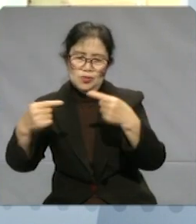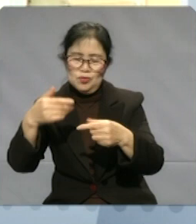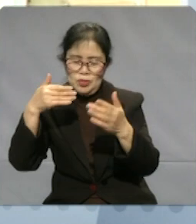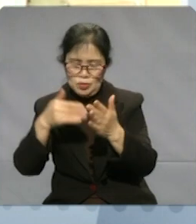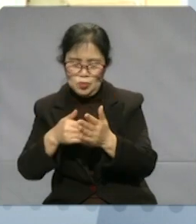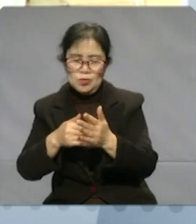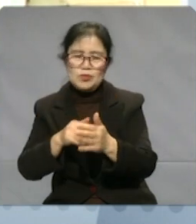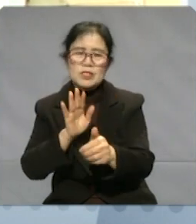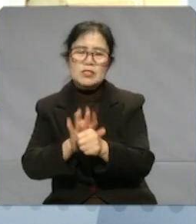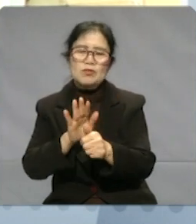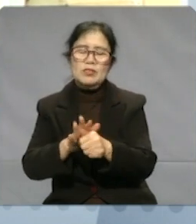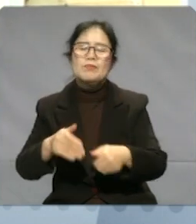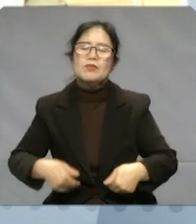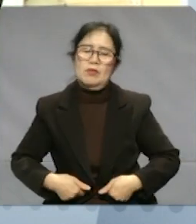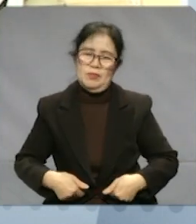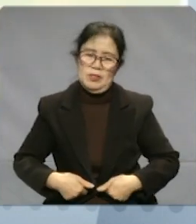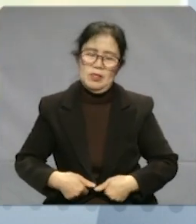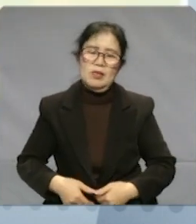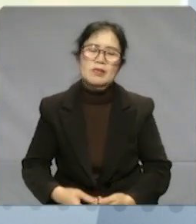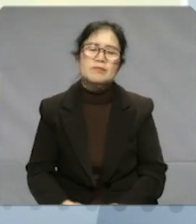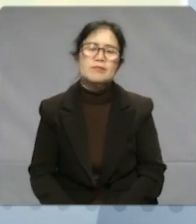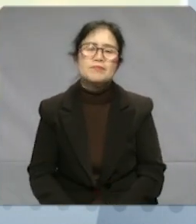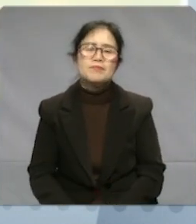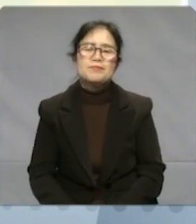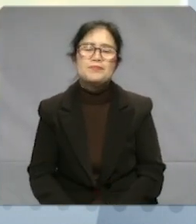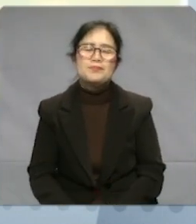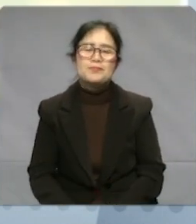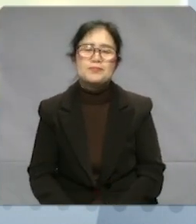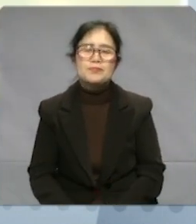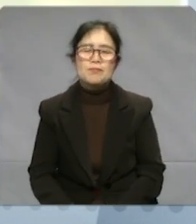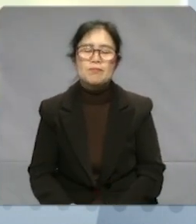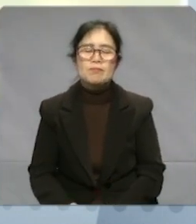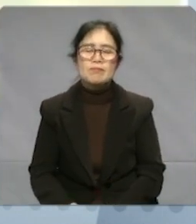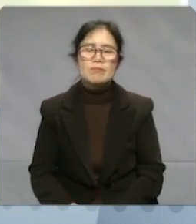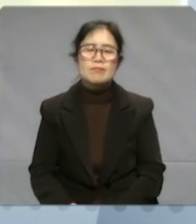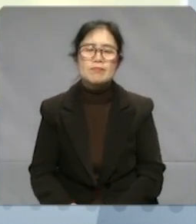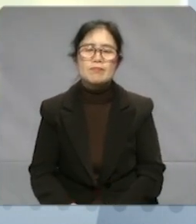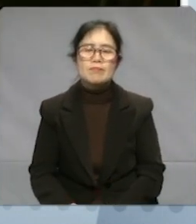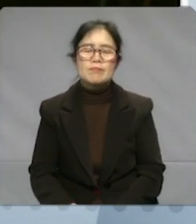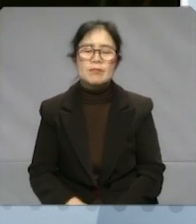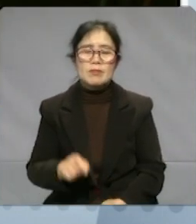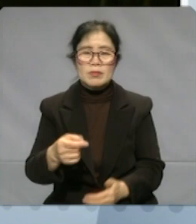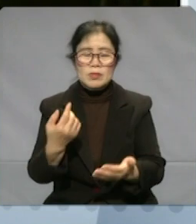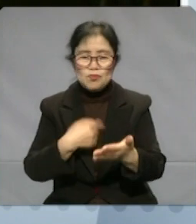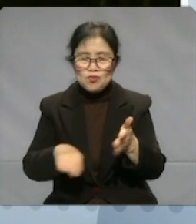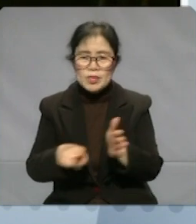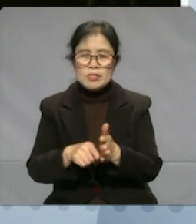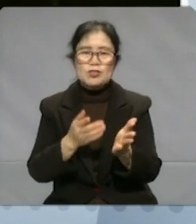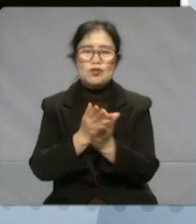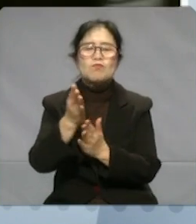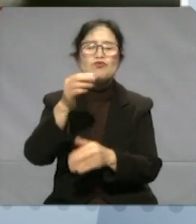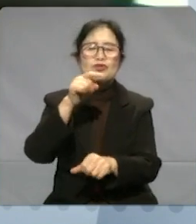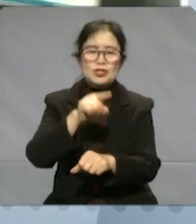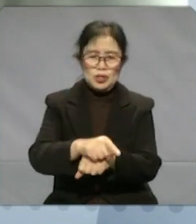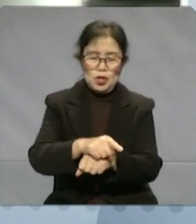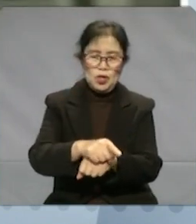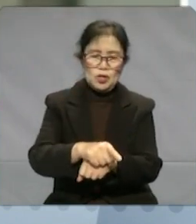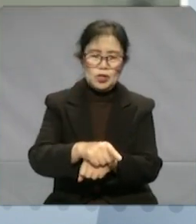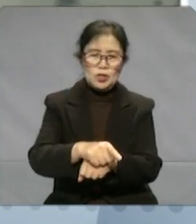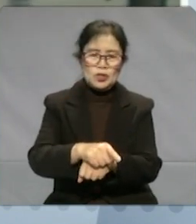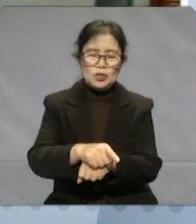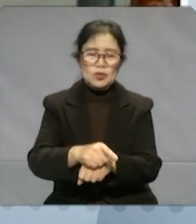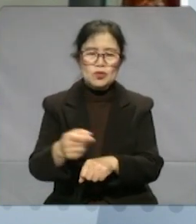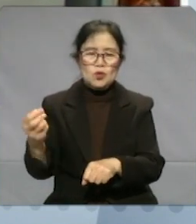식의 지원이 필요하지 않는가라고 생각이 됩니다. 물론 이를 위해서는 전문성이라는